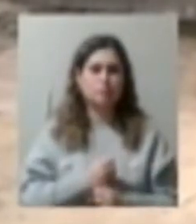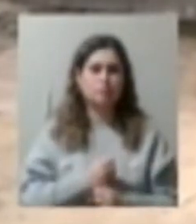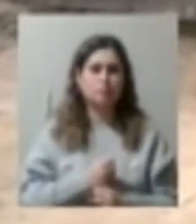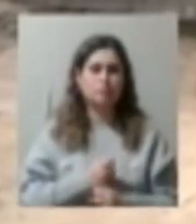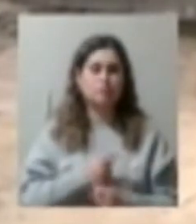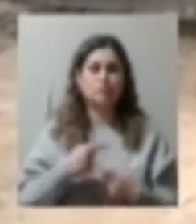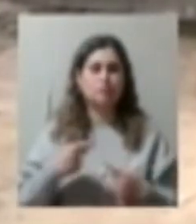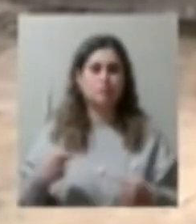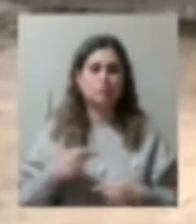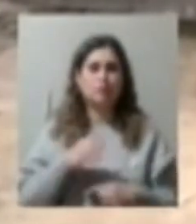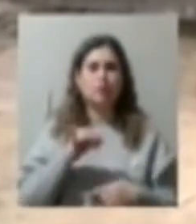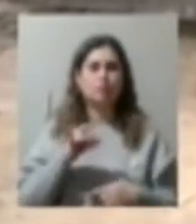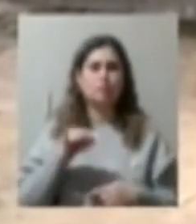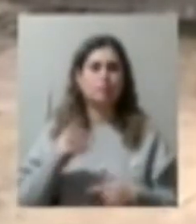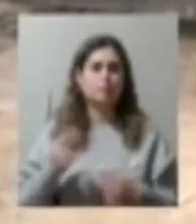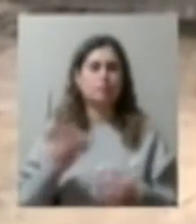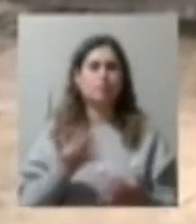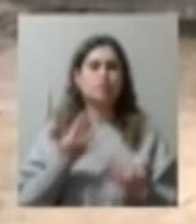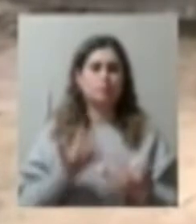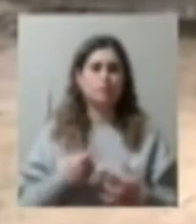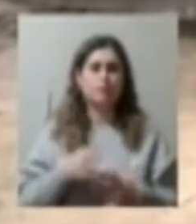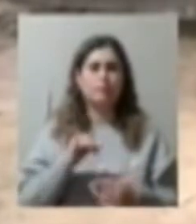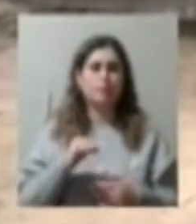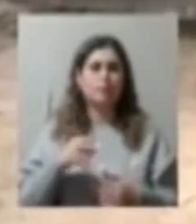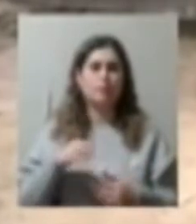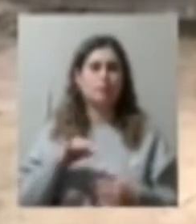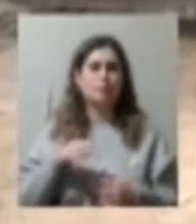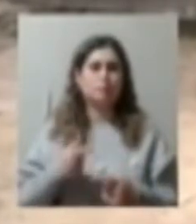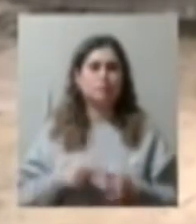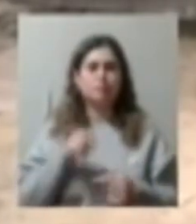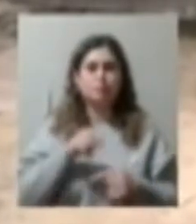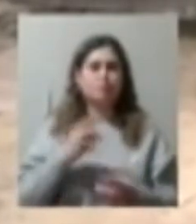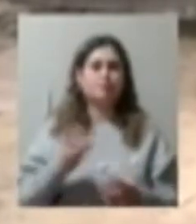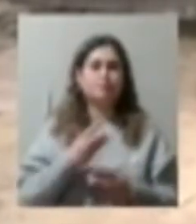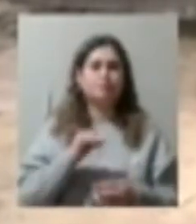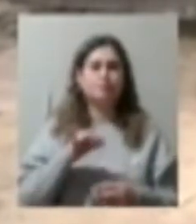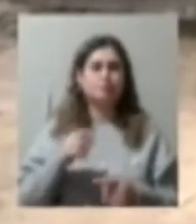різними речовинами, які потребують, вимагають протипожежні вимоги, щоб